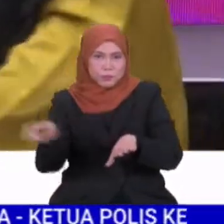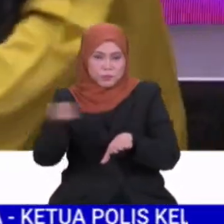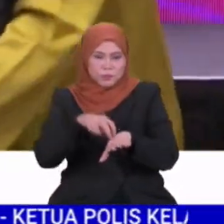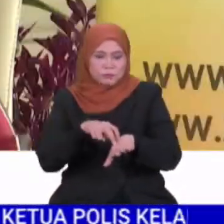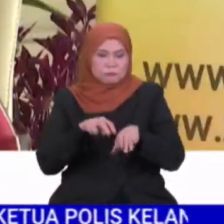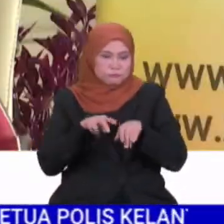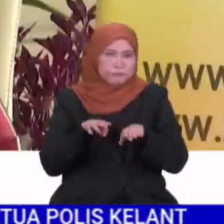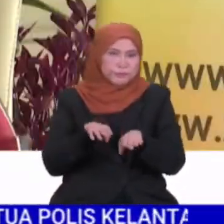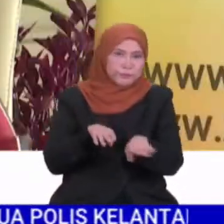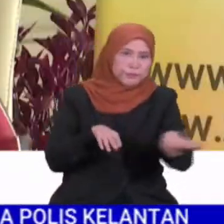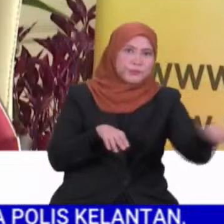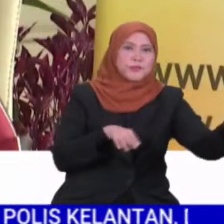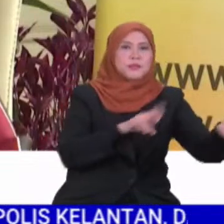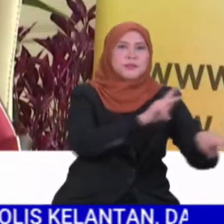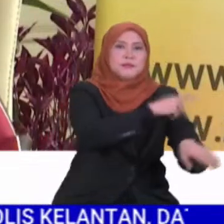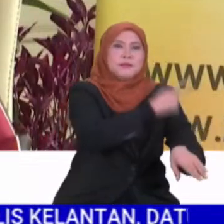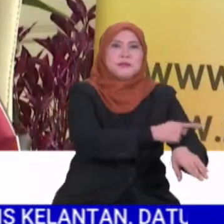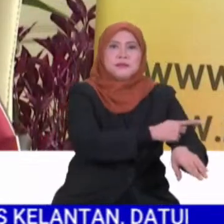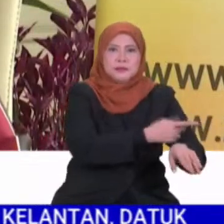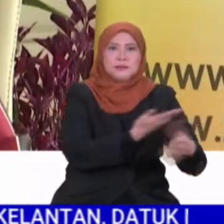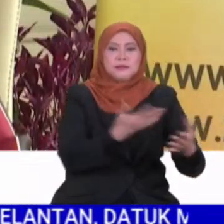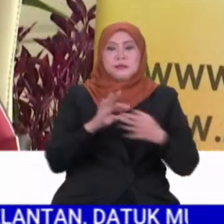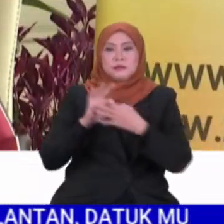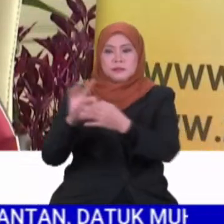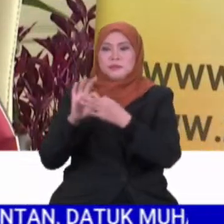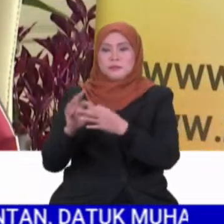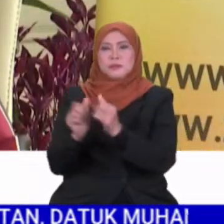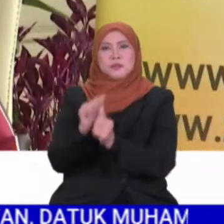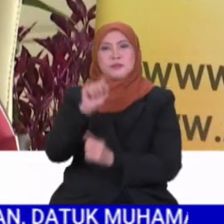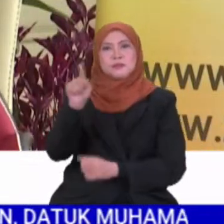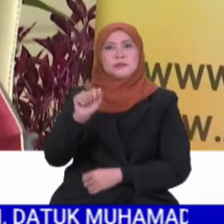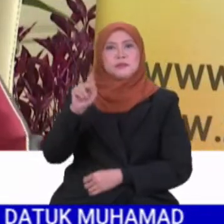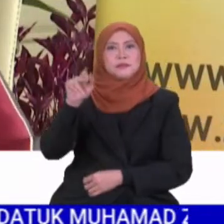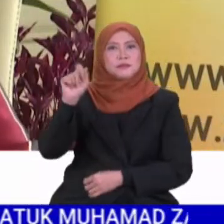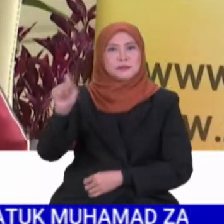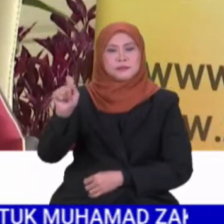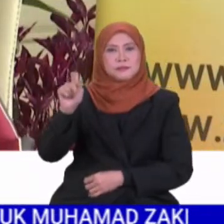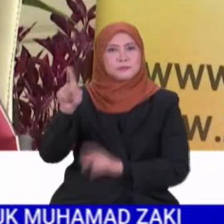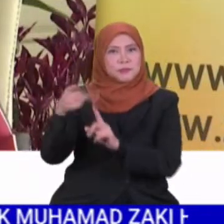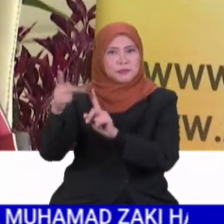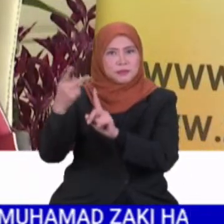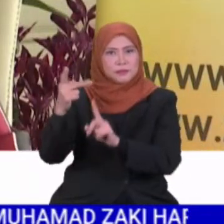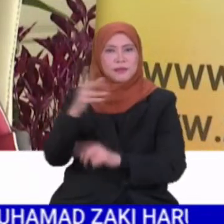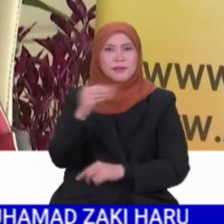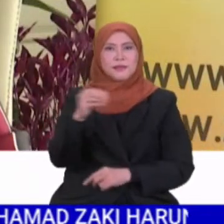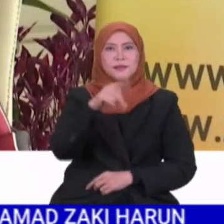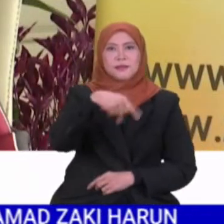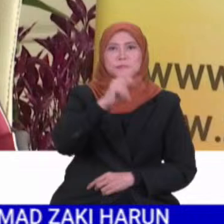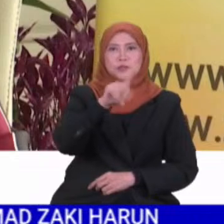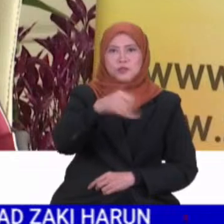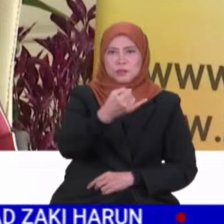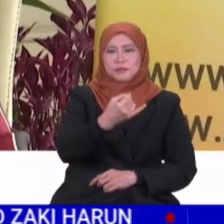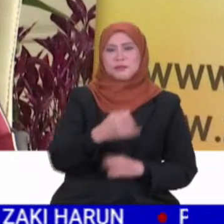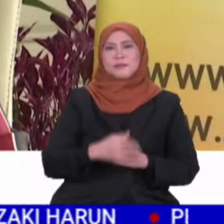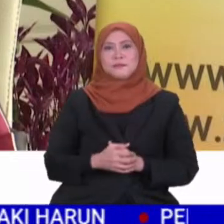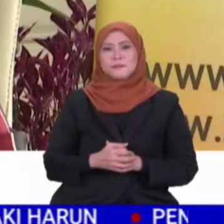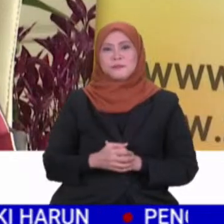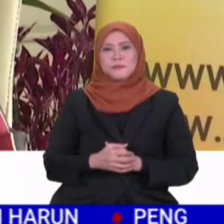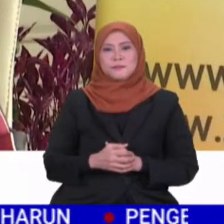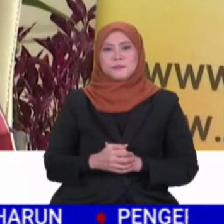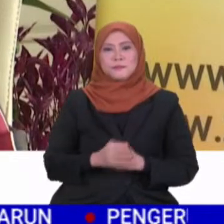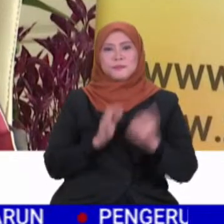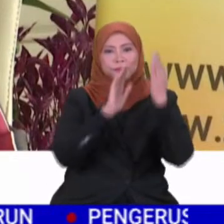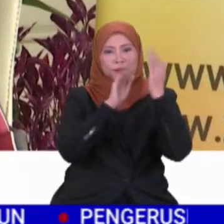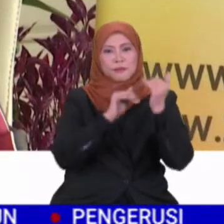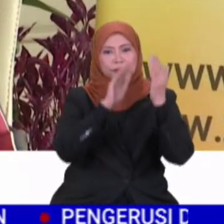dengan kerjasama pintar di antara Zakat Pulau Pinang dan pihak Wakaf An-Nur dan juga KPJ, maka kita harap